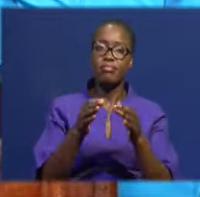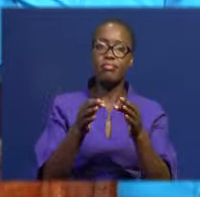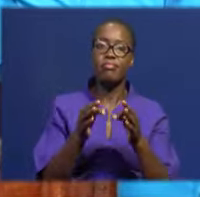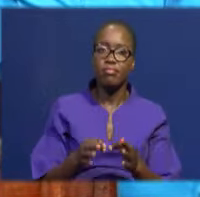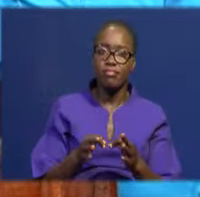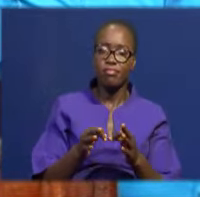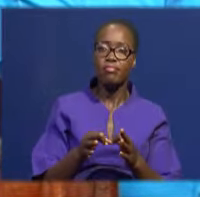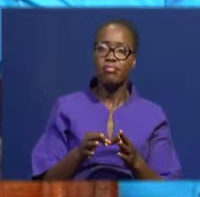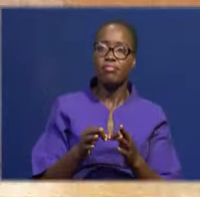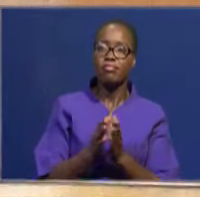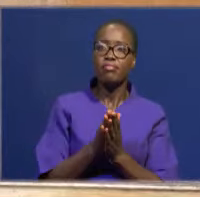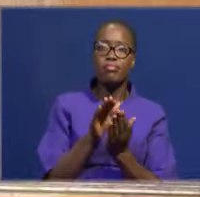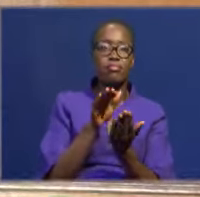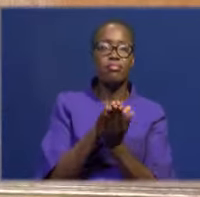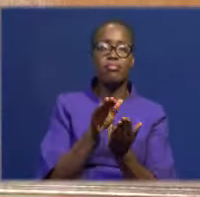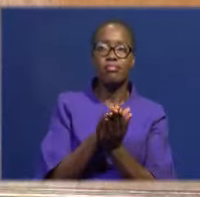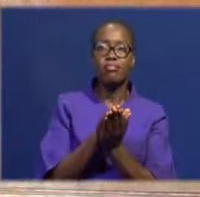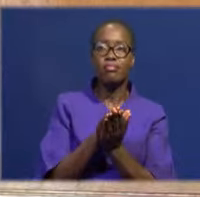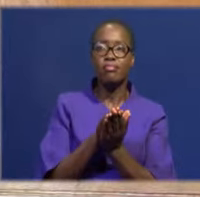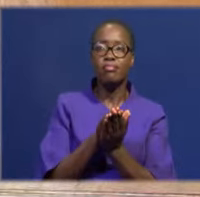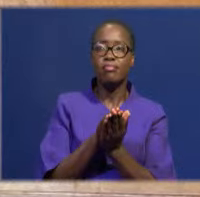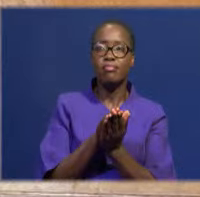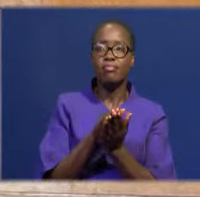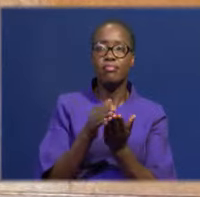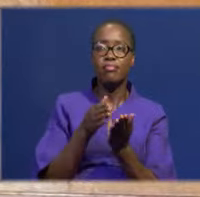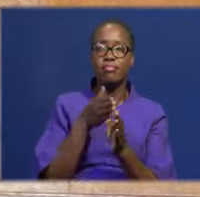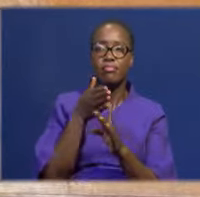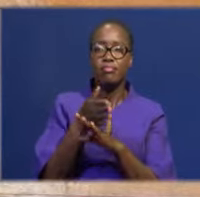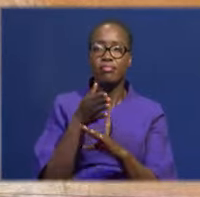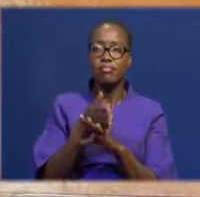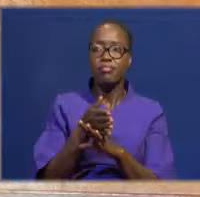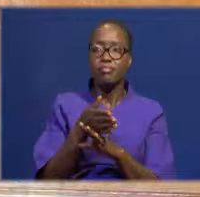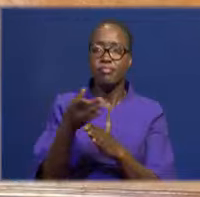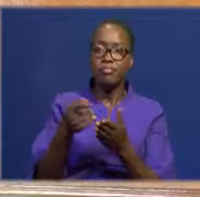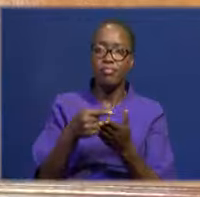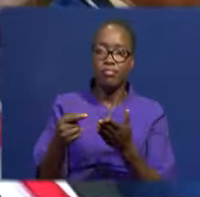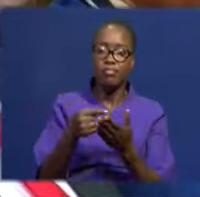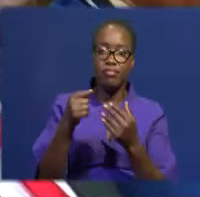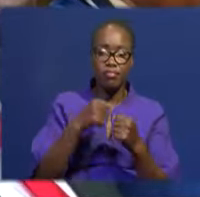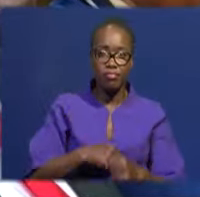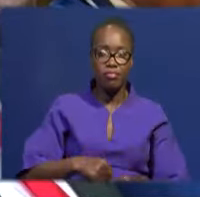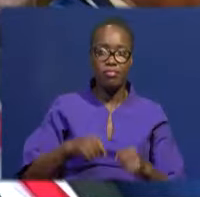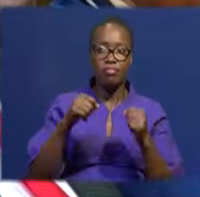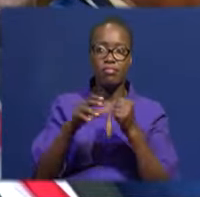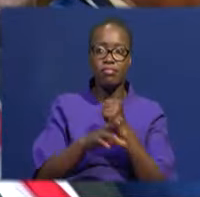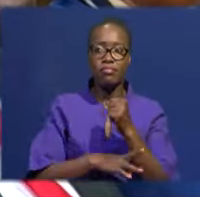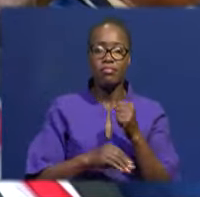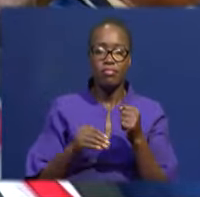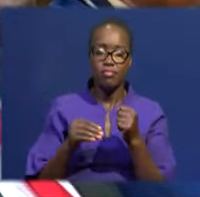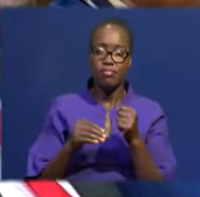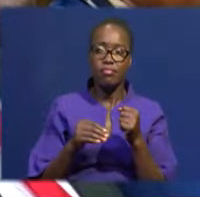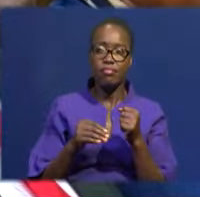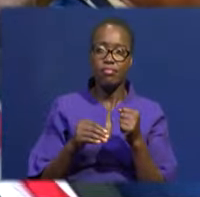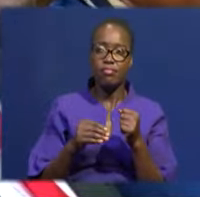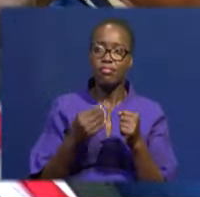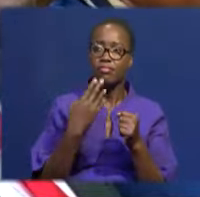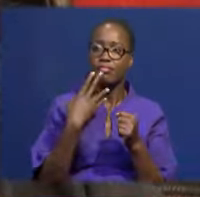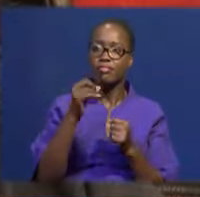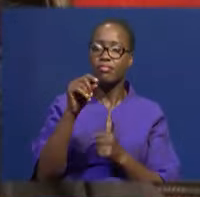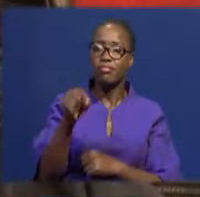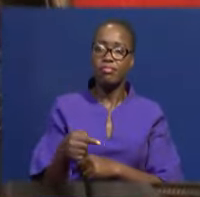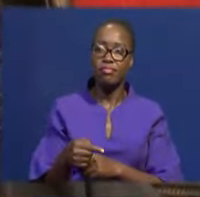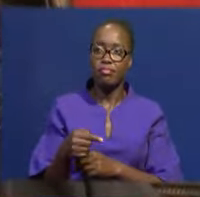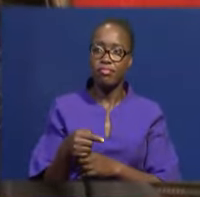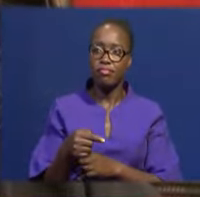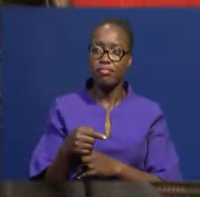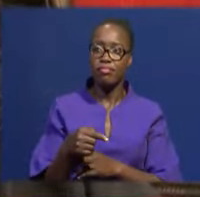benki ya Imperial amepatikana na hatia ya kugushi saini ya mwajiri wake na kisha kuiba kiasi cha shilingi 400,000.